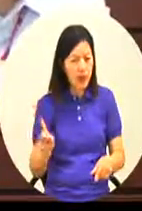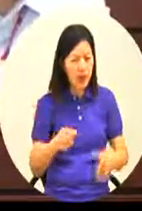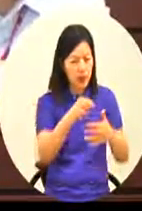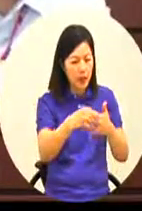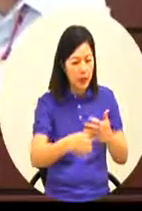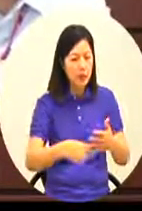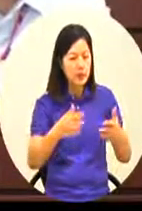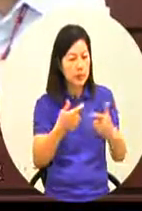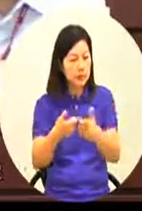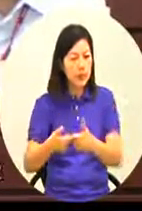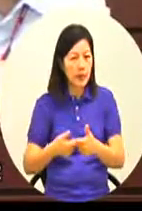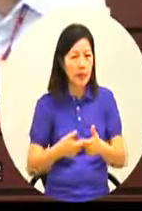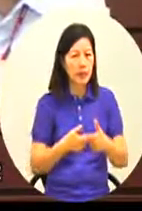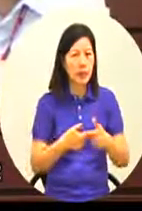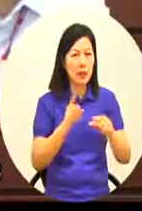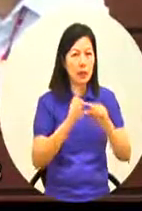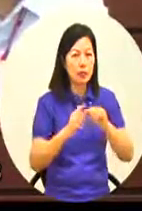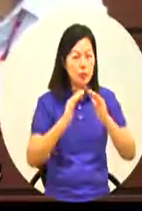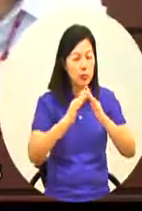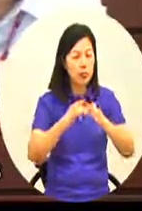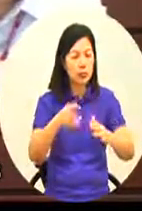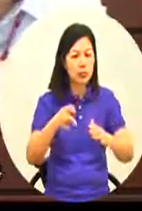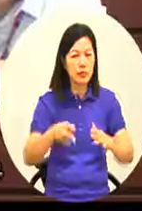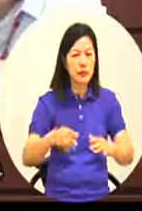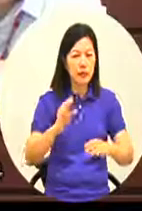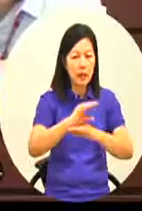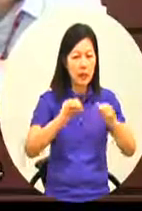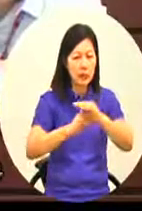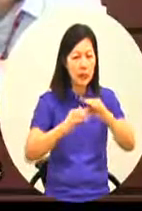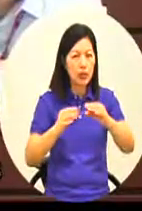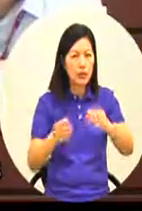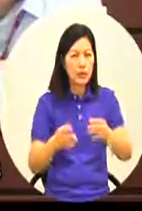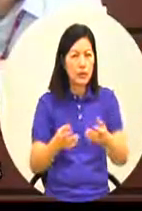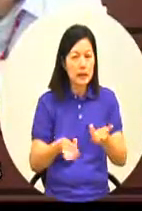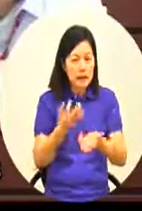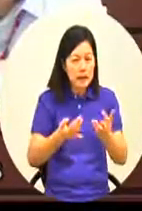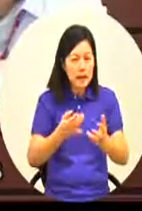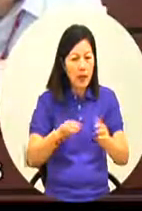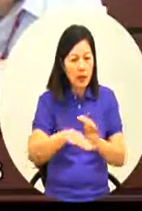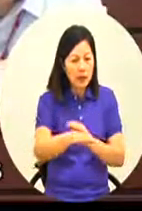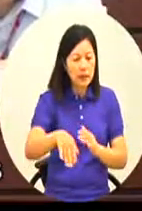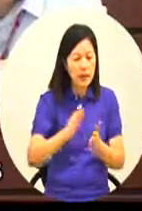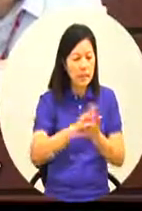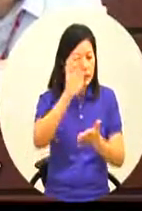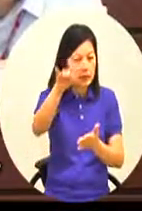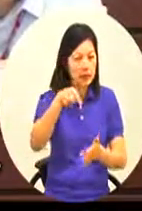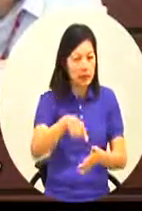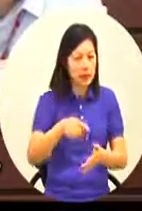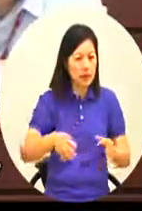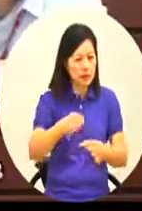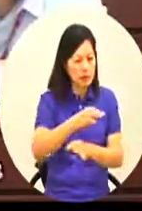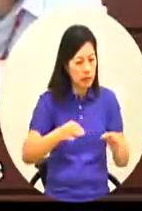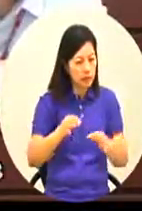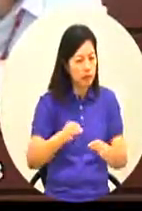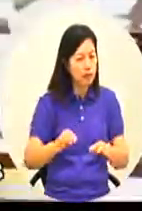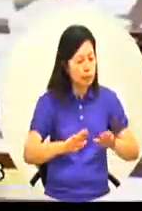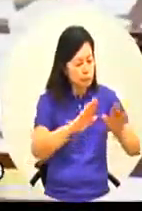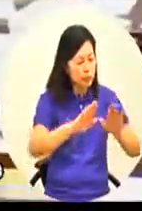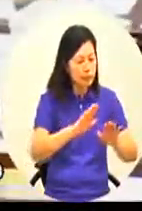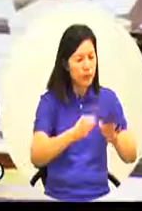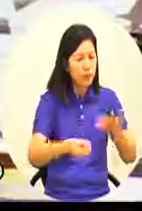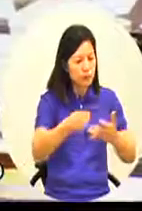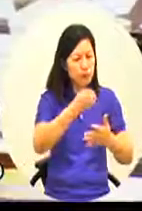唐龙砖窑厂等等，又是在爱河边，我想这个未来是一个非常具有潜力的一个区块。 对，我是比较期